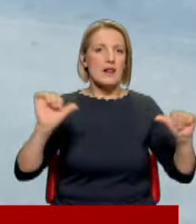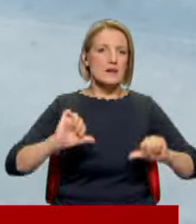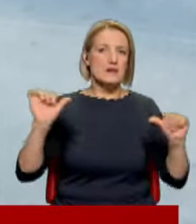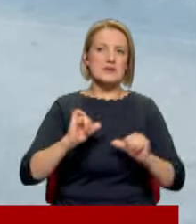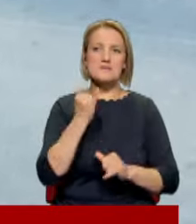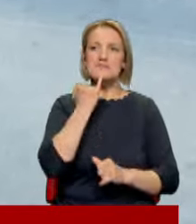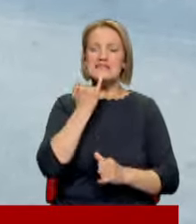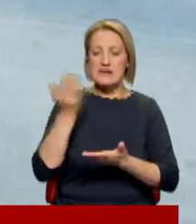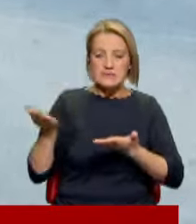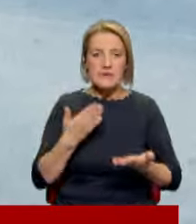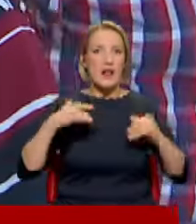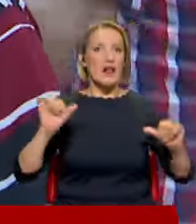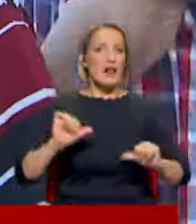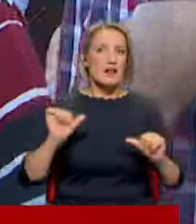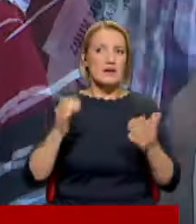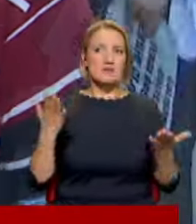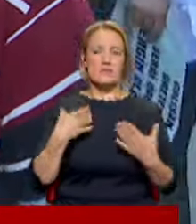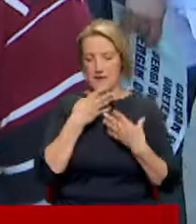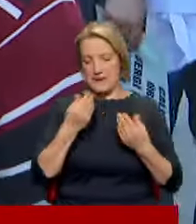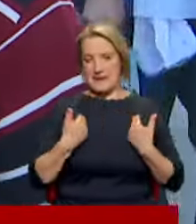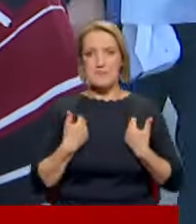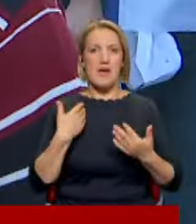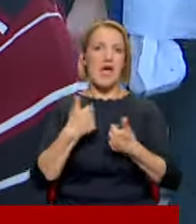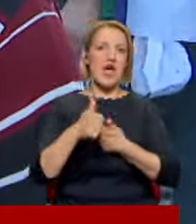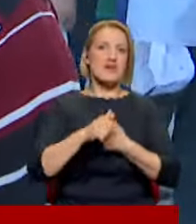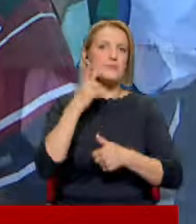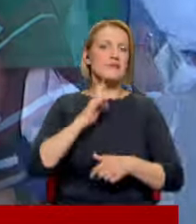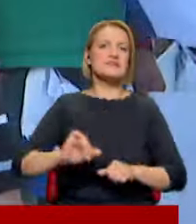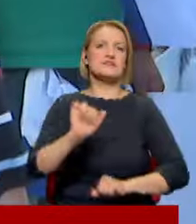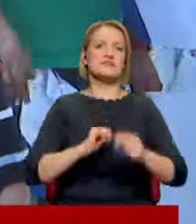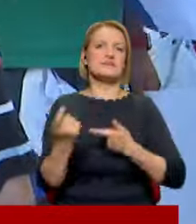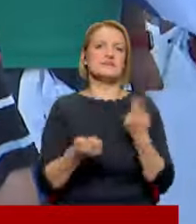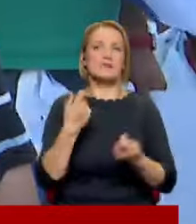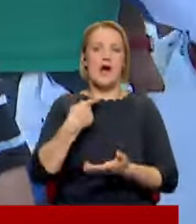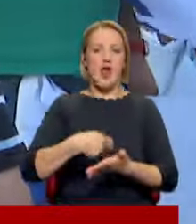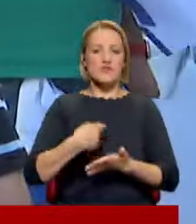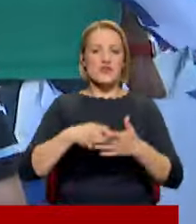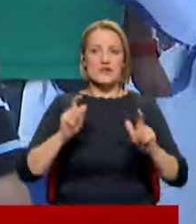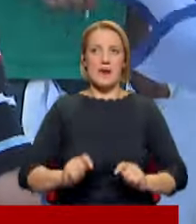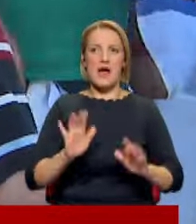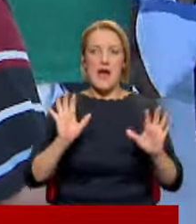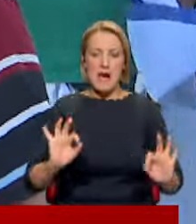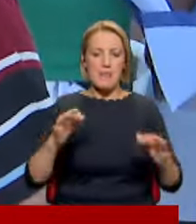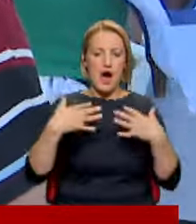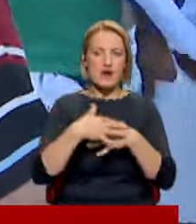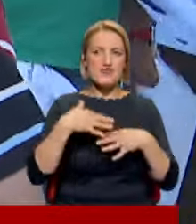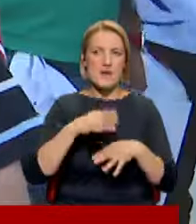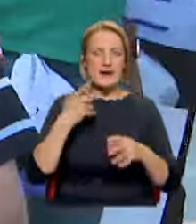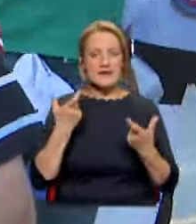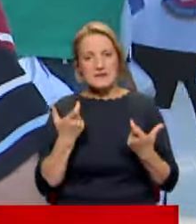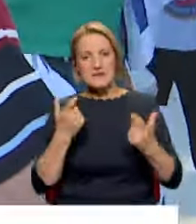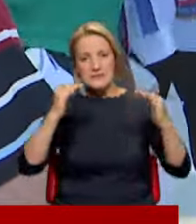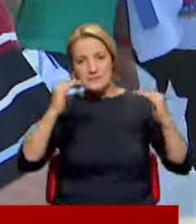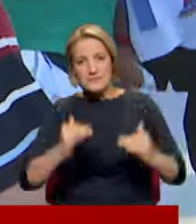Yani misafir kabul edemiyoruz. Ben emekliyim. Eşim de temizlik işçisi. Alışveriş yaparken hep akşamları gözlüyoruz ki biraz